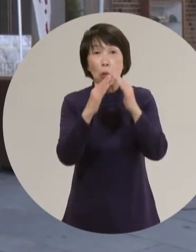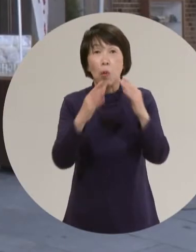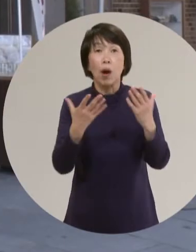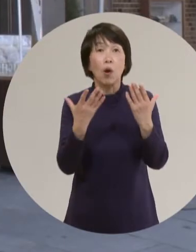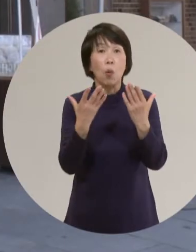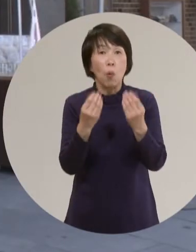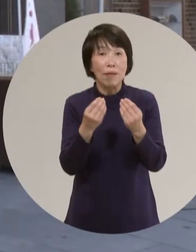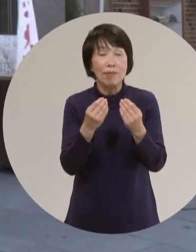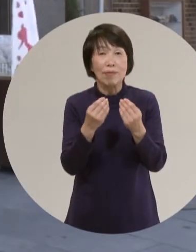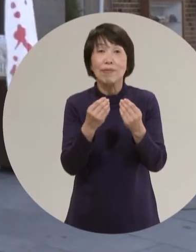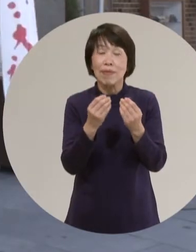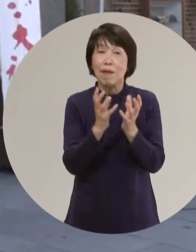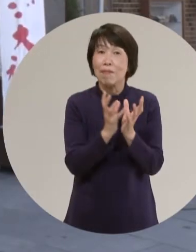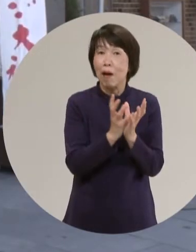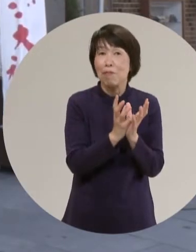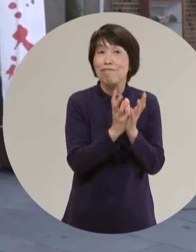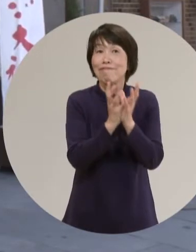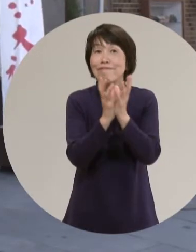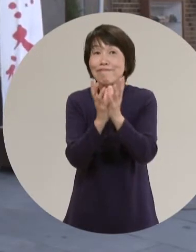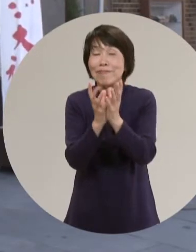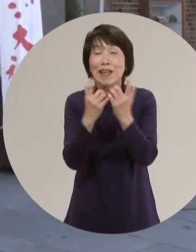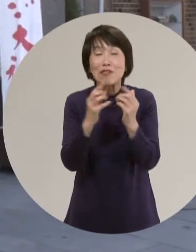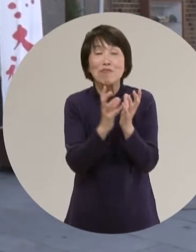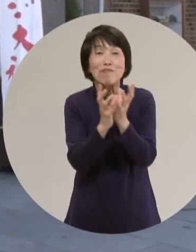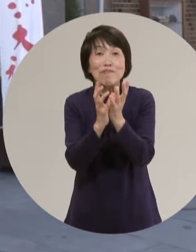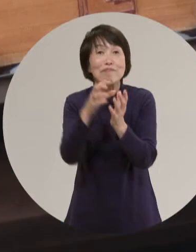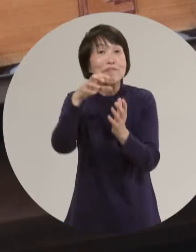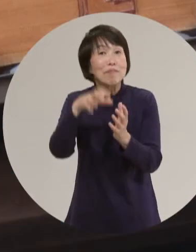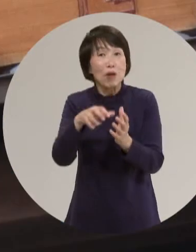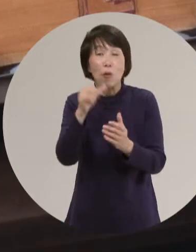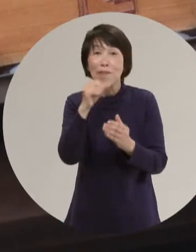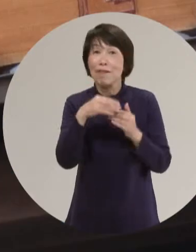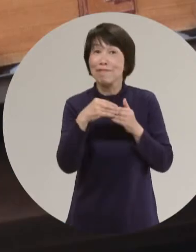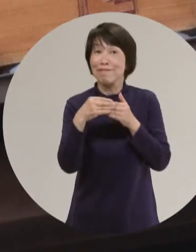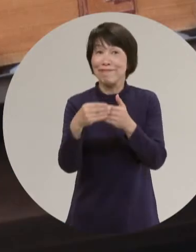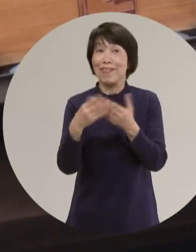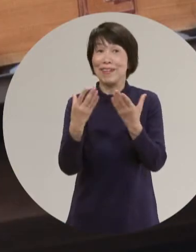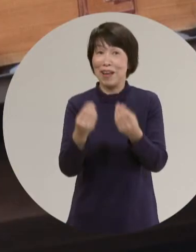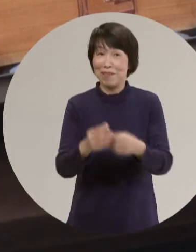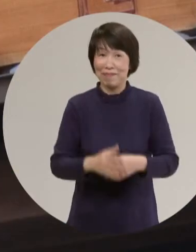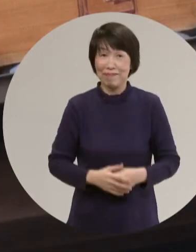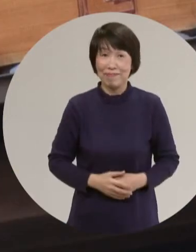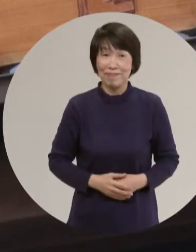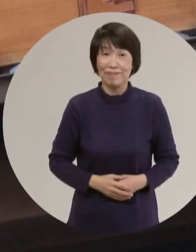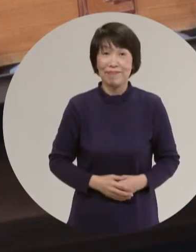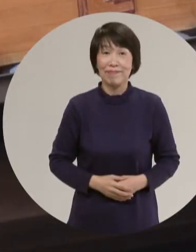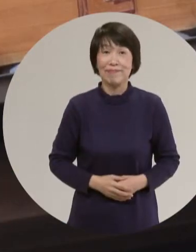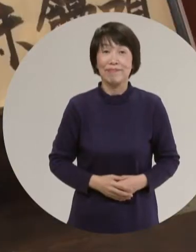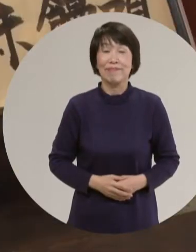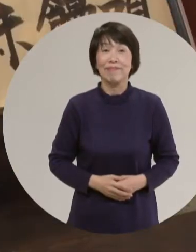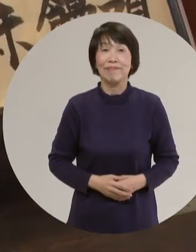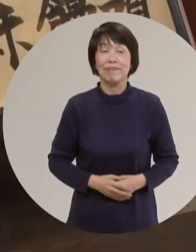勉強会の後、ガイド仲間でよく立ち寄るお店に案内してもらいました。